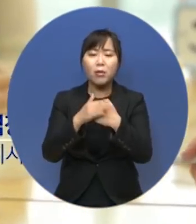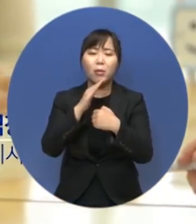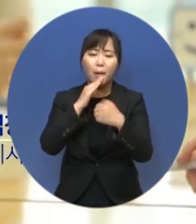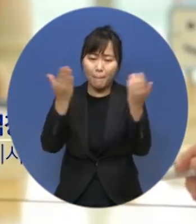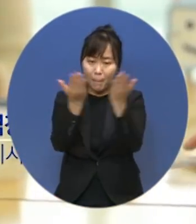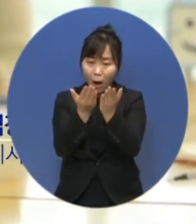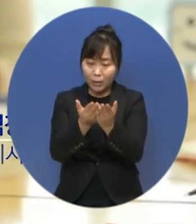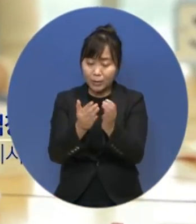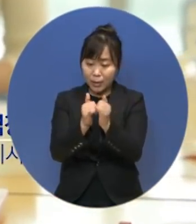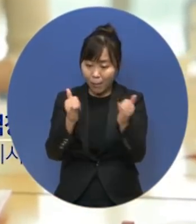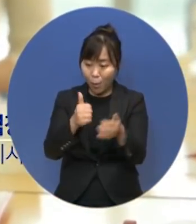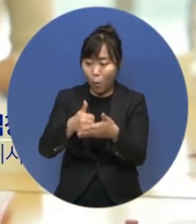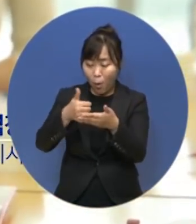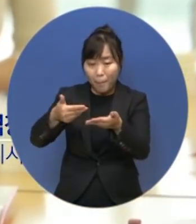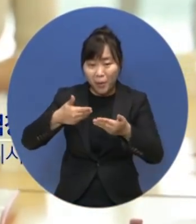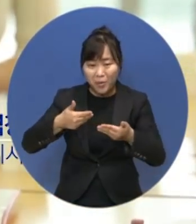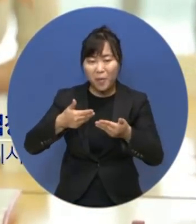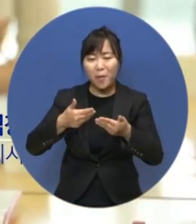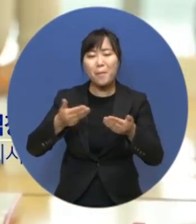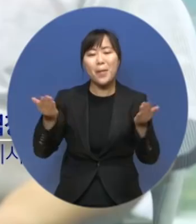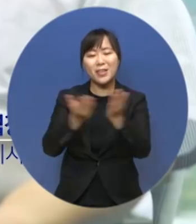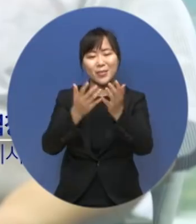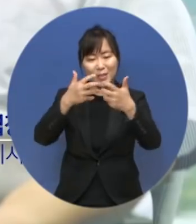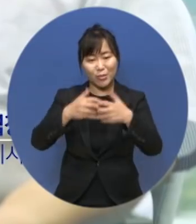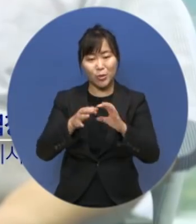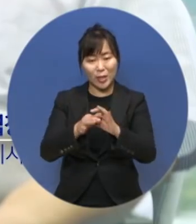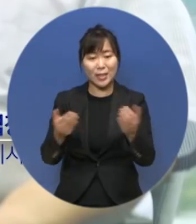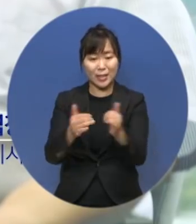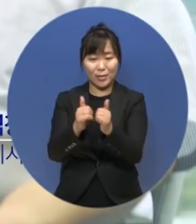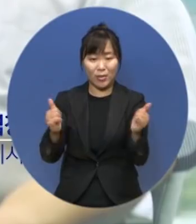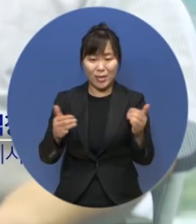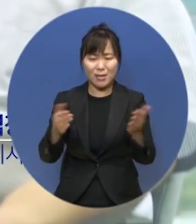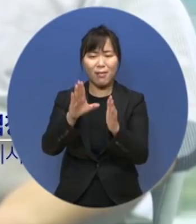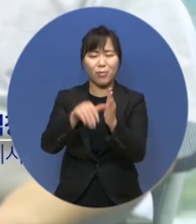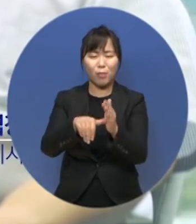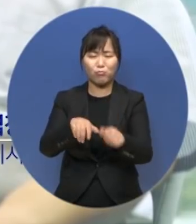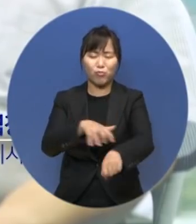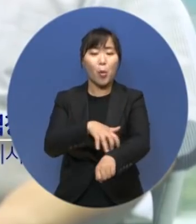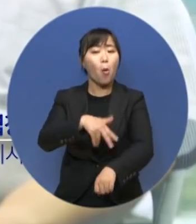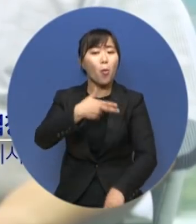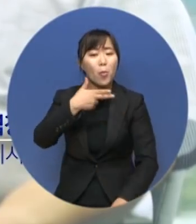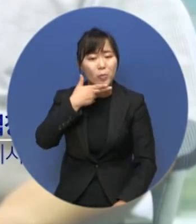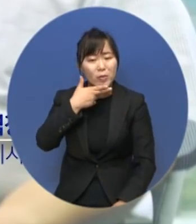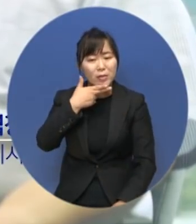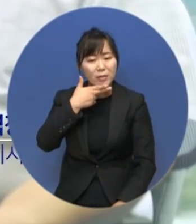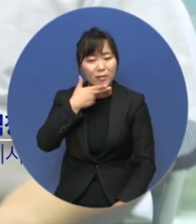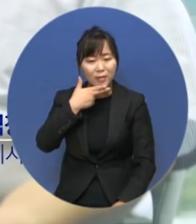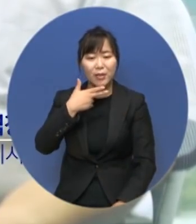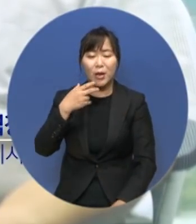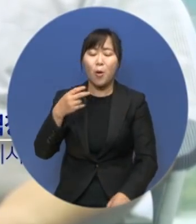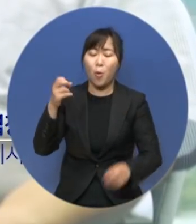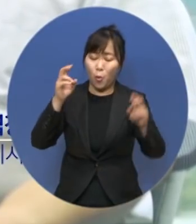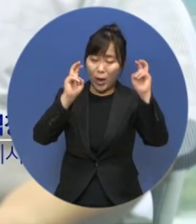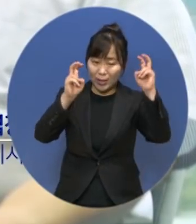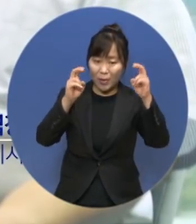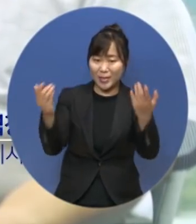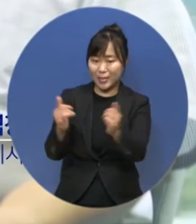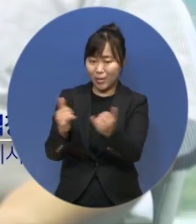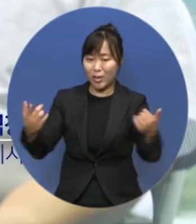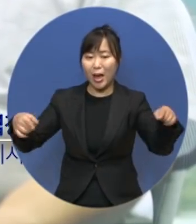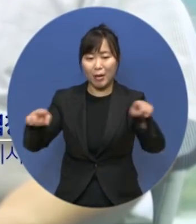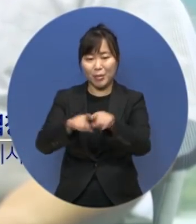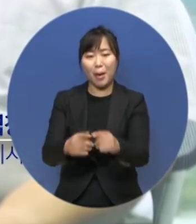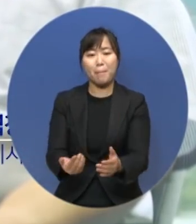인력을 추천받았고, 맞춤형 기구를 통해 직원들이 일을 하는데 불편함이 없이, 그래서 회사와 직원이